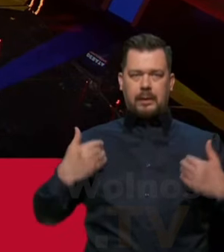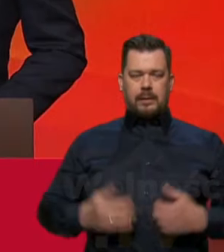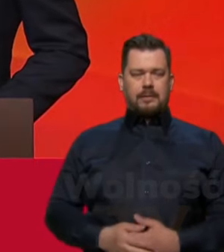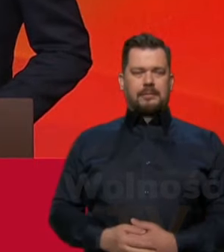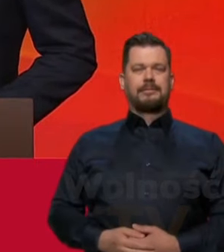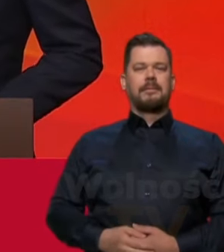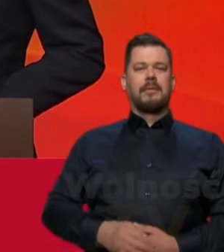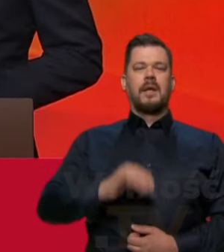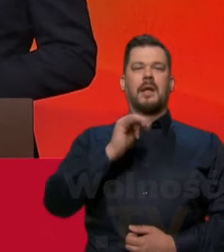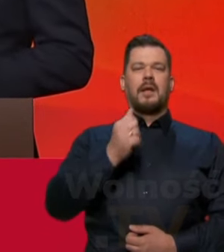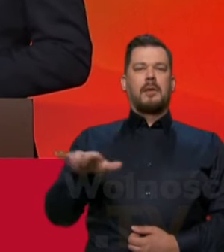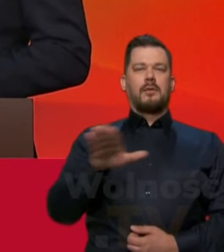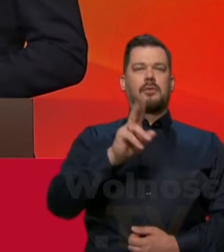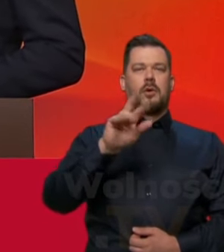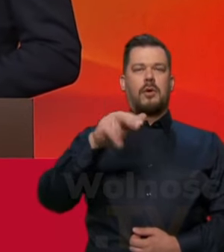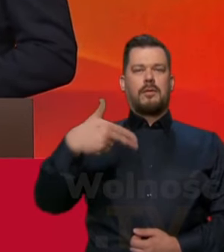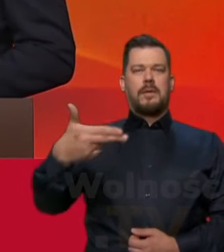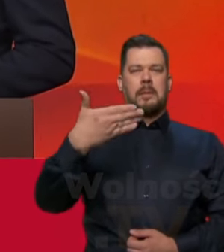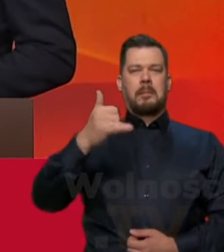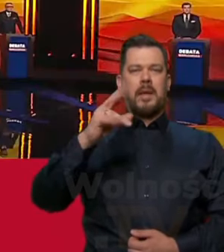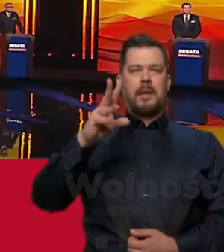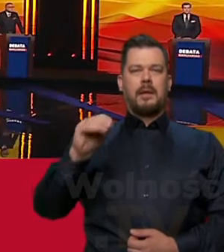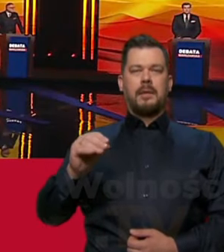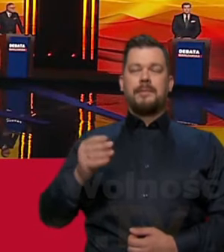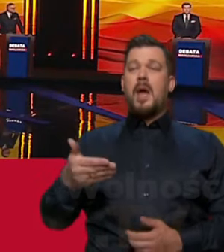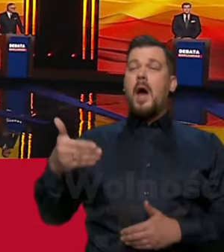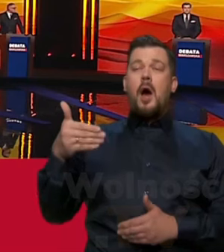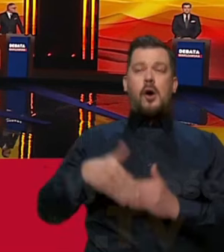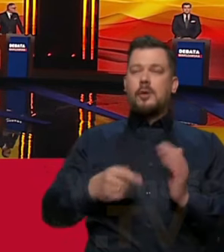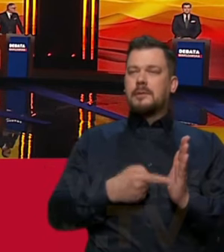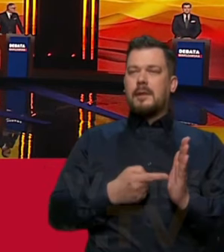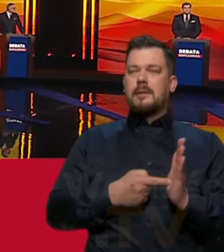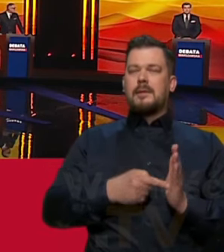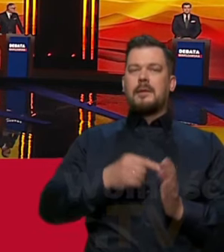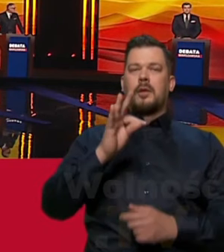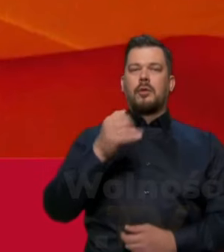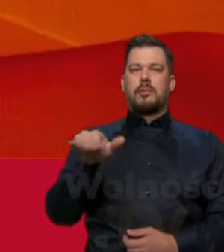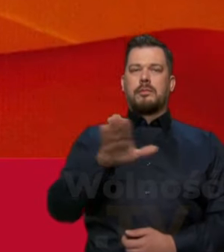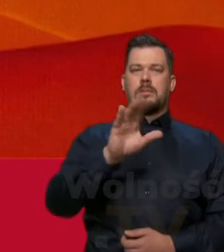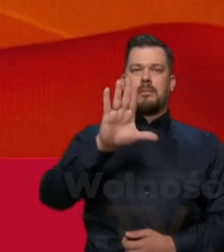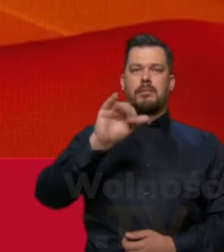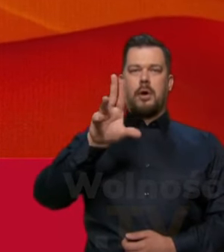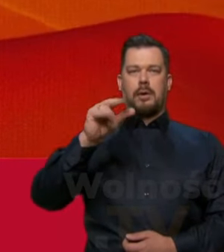Korwin-Mikke, bardzo dziękujemy. Jako ostatni na to pytanie odpowie Tobiasz Bocheński.